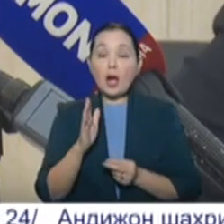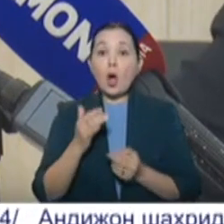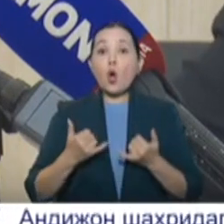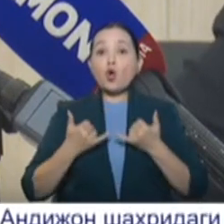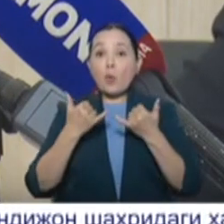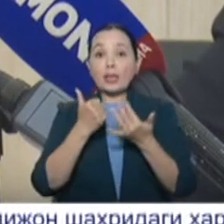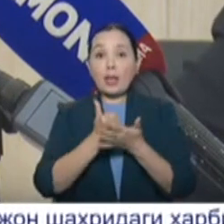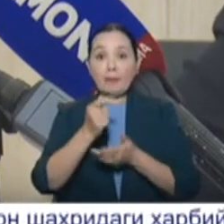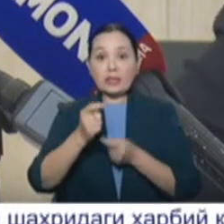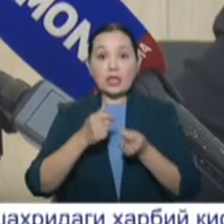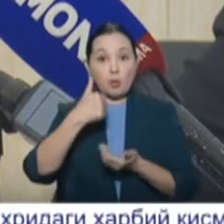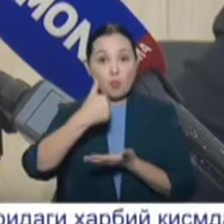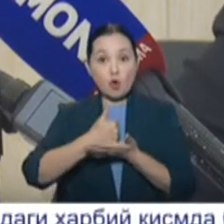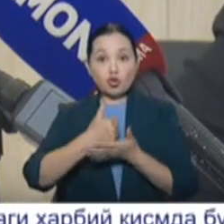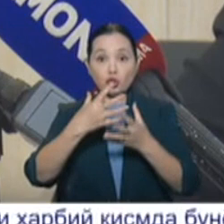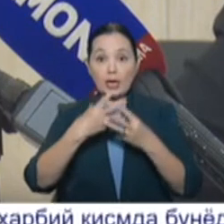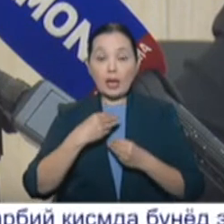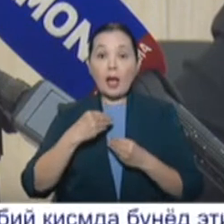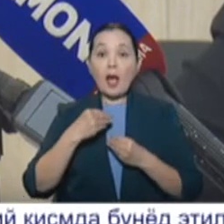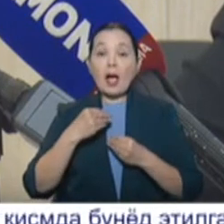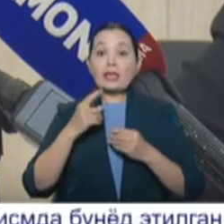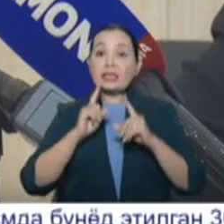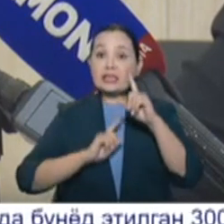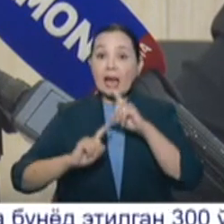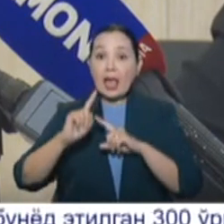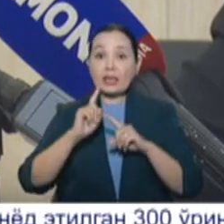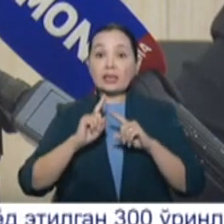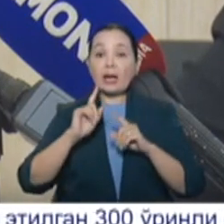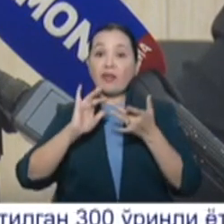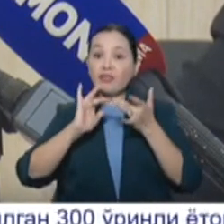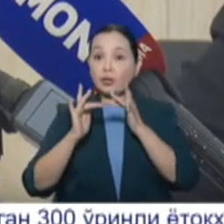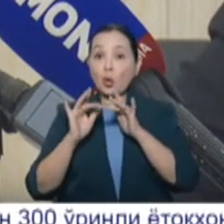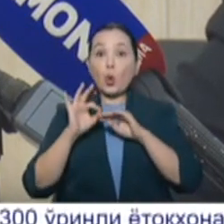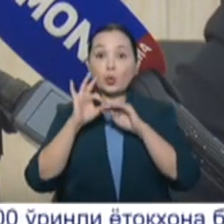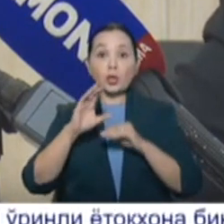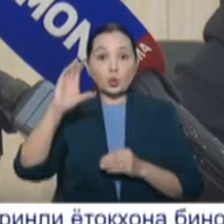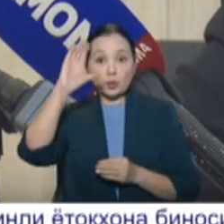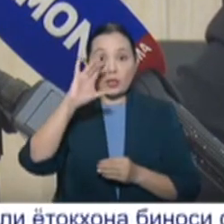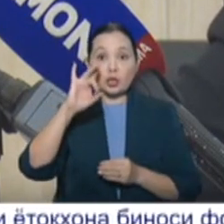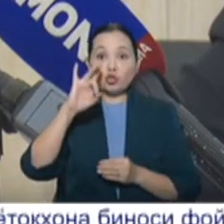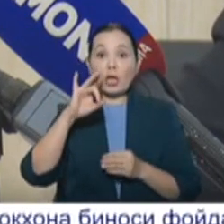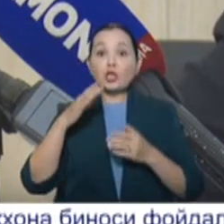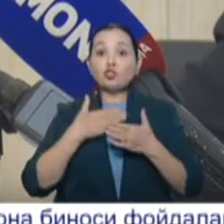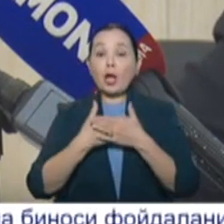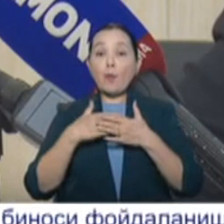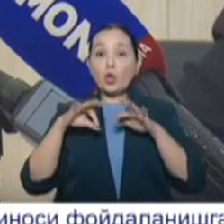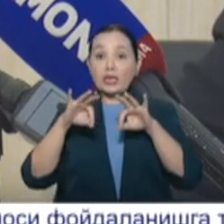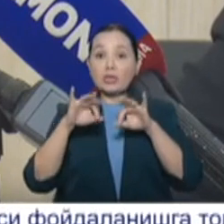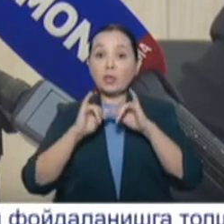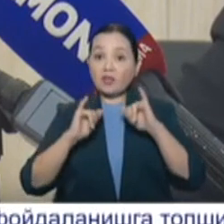hurmatli prezidentimiz boshchiligida juda ham katta video selektor yig'ilishi bo'lib o'tgan. Bu O'zbekiston Respublikasida jamoat transportini